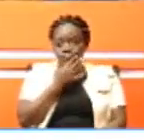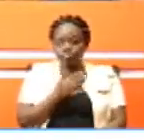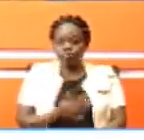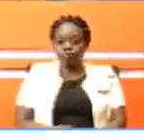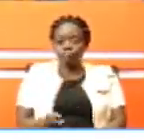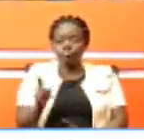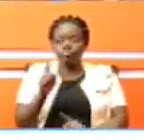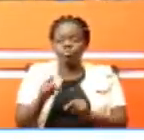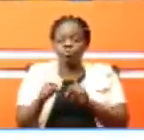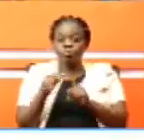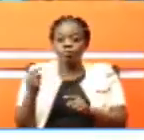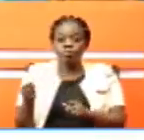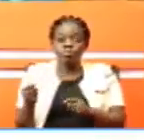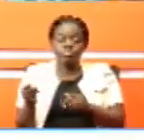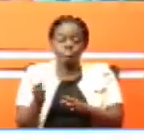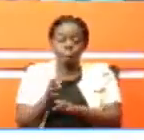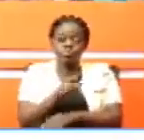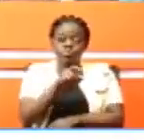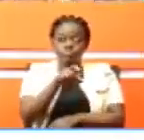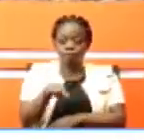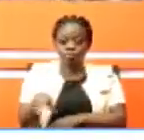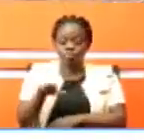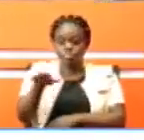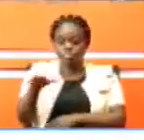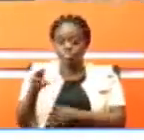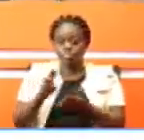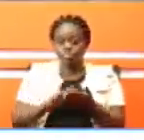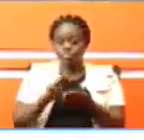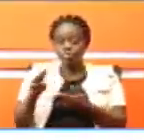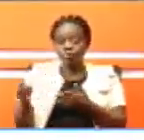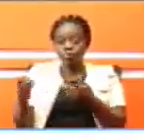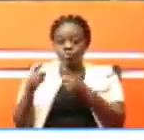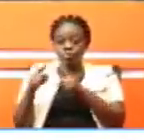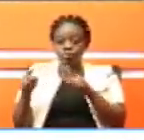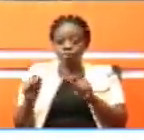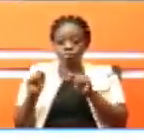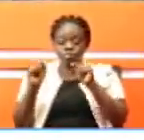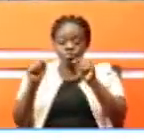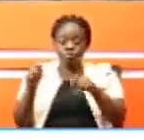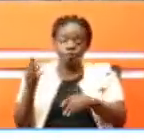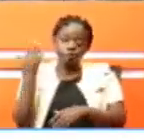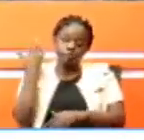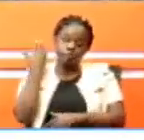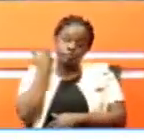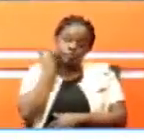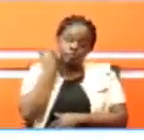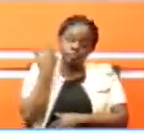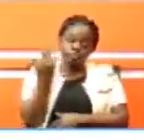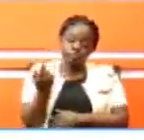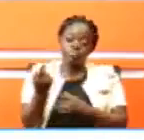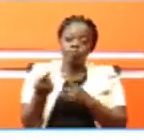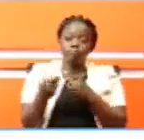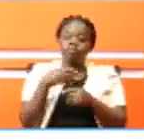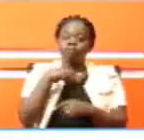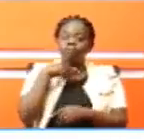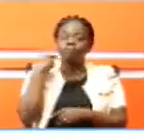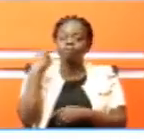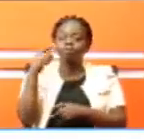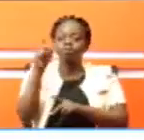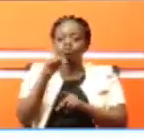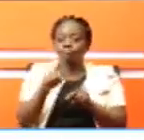Abantu bano battiddwa nga tewannayita wiiki nga abantu mu bitundu by'e Masaka eby'enjawulo balumbiddwa ab'ebijambiya ne batta abantu nga abasembyeyo